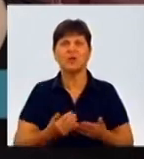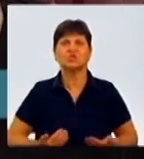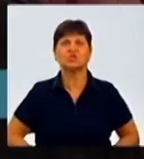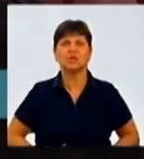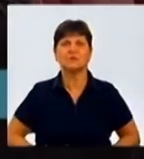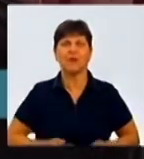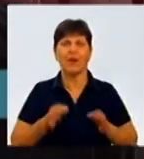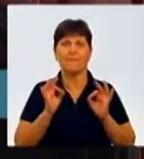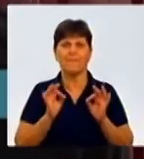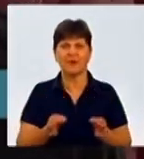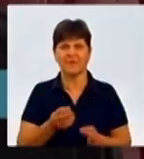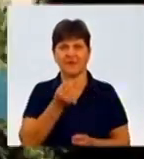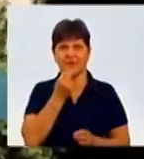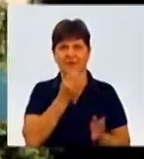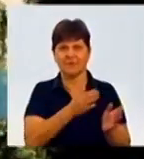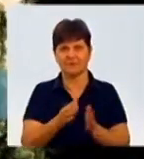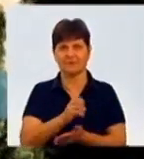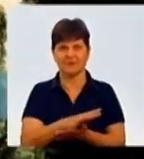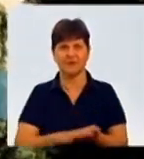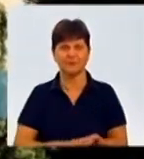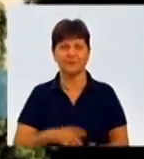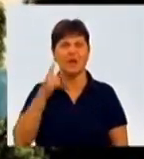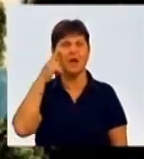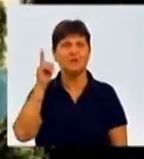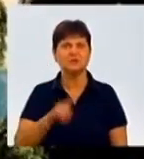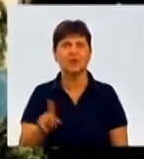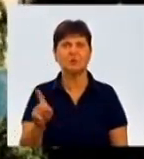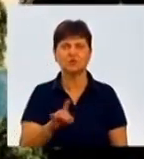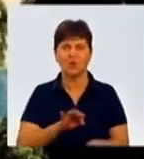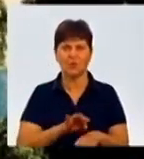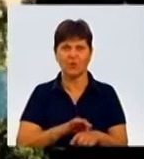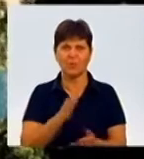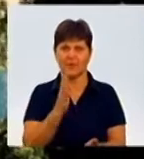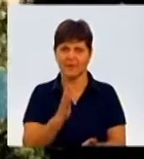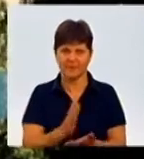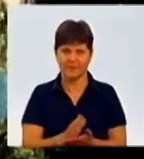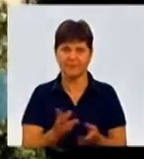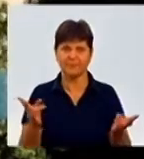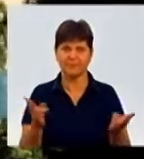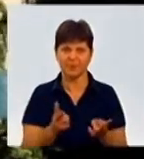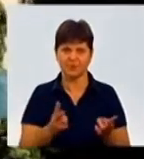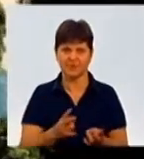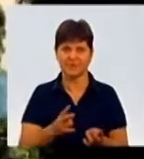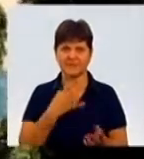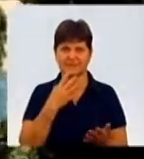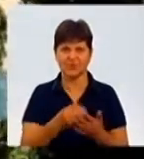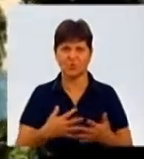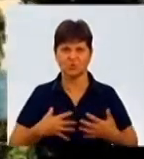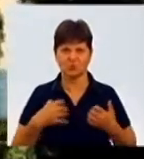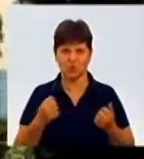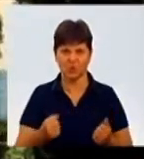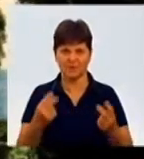правильно харчуватись і так далі. Знаю, що така хвороба існує, знаю, що потрібно за своїм здоров'ям стежити, також що потрібно звертатися до